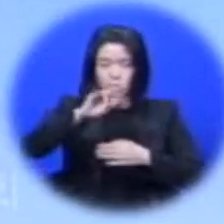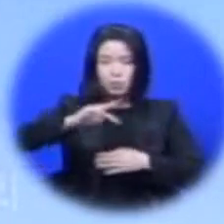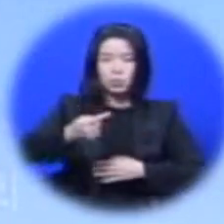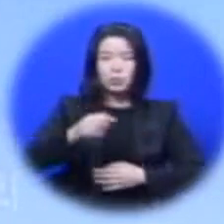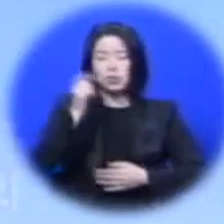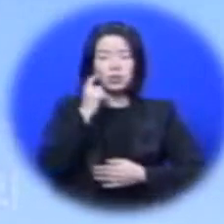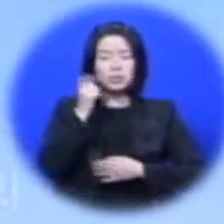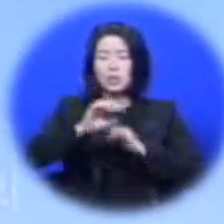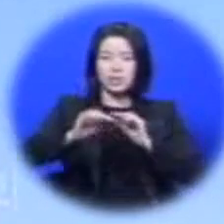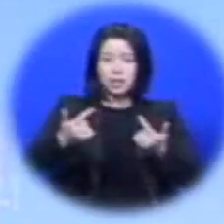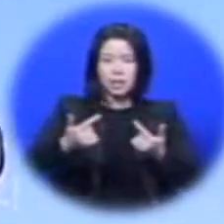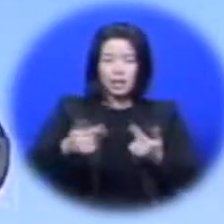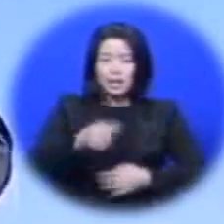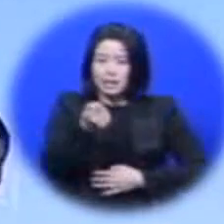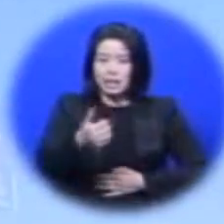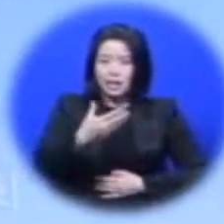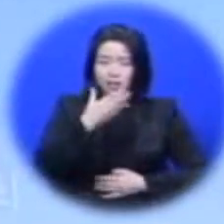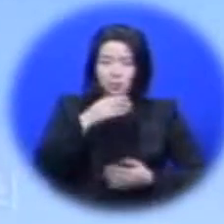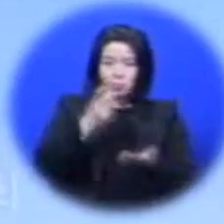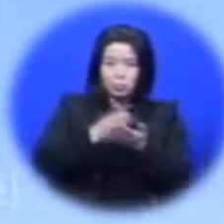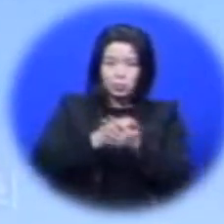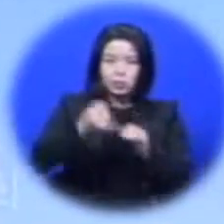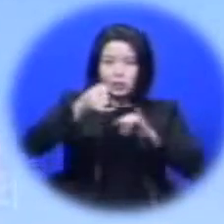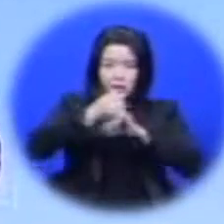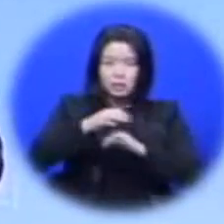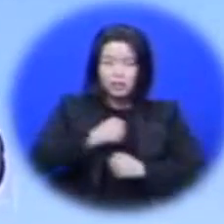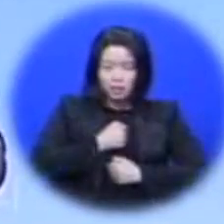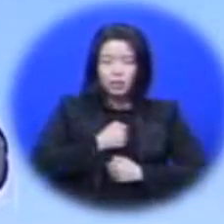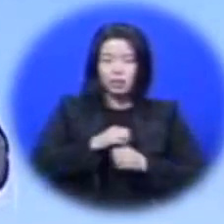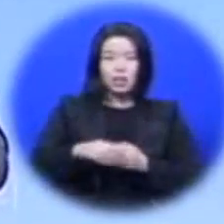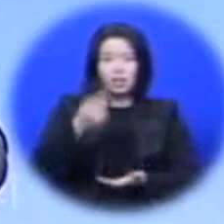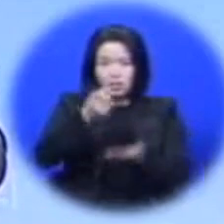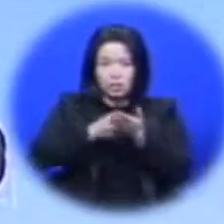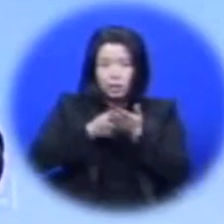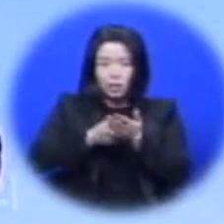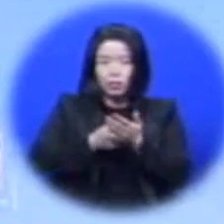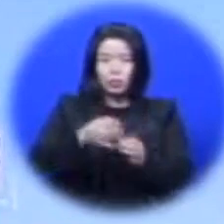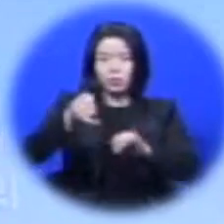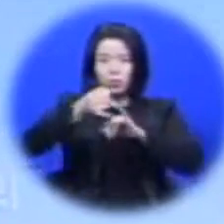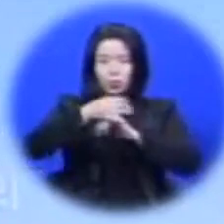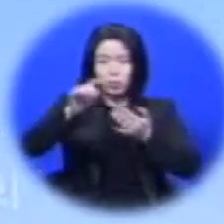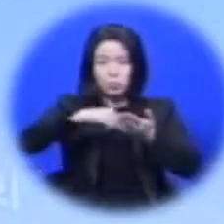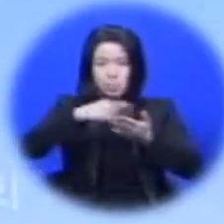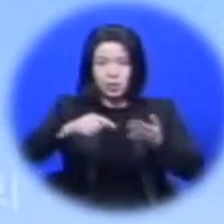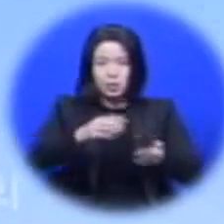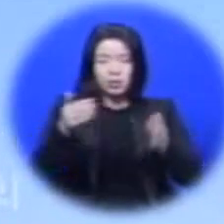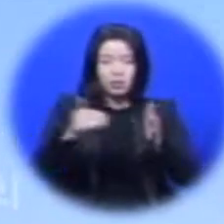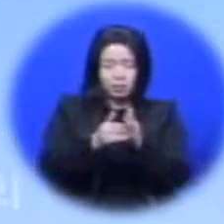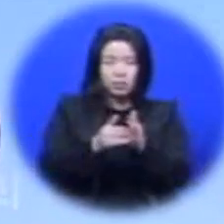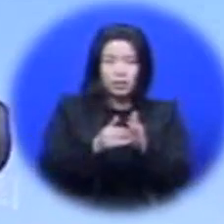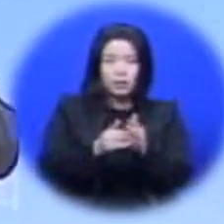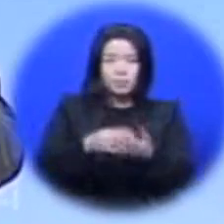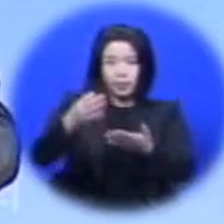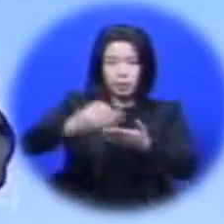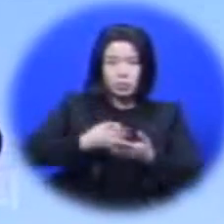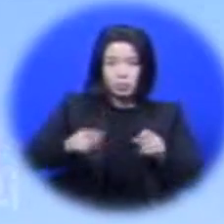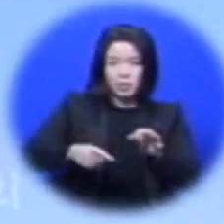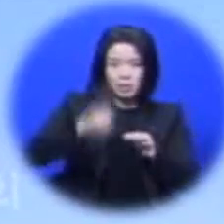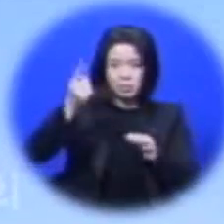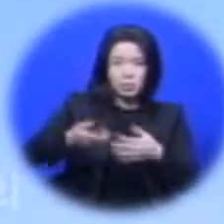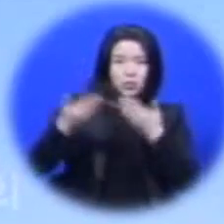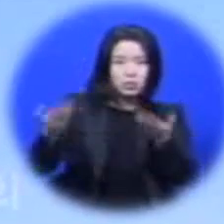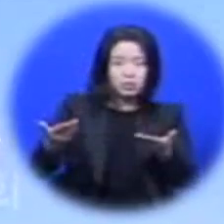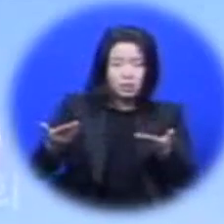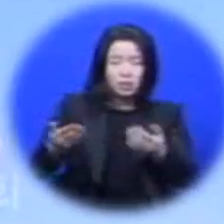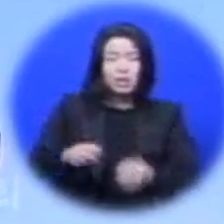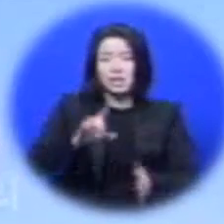거짓말하지 않겠습니다. 작은 법도 꼭 지키겠습니다. 검소하게 살아서 꼭 빚을 정리하겠습니다. 수입에 11조를